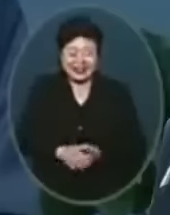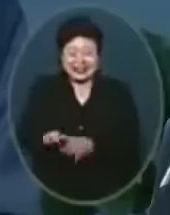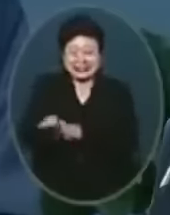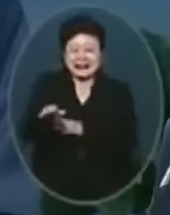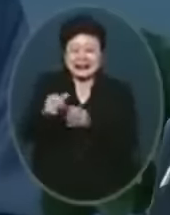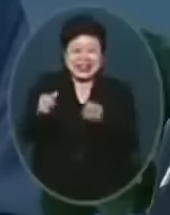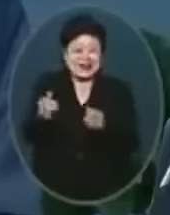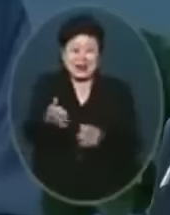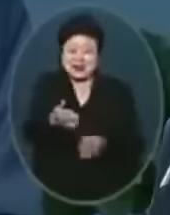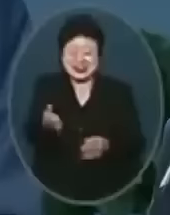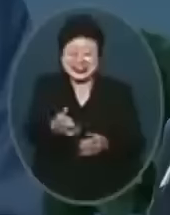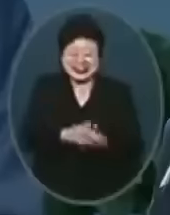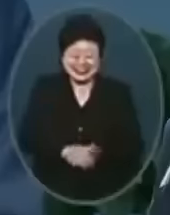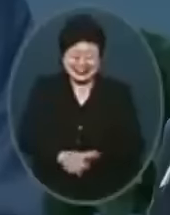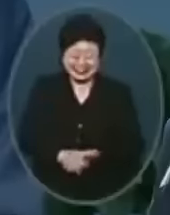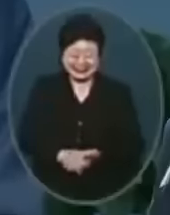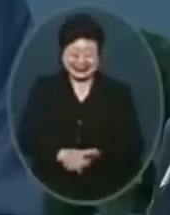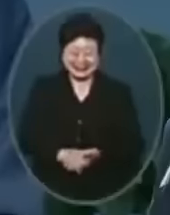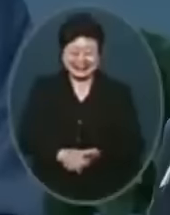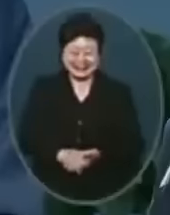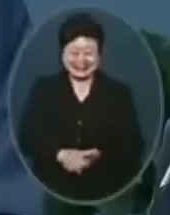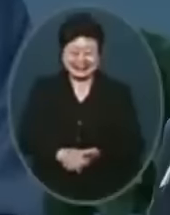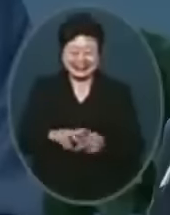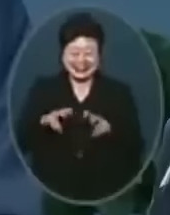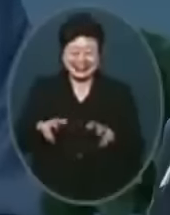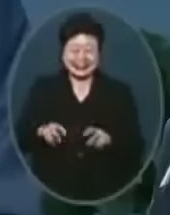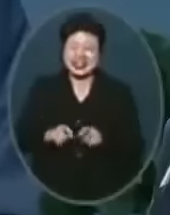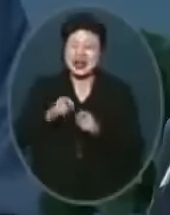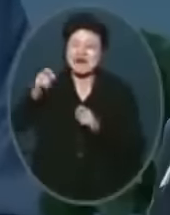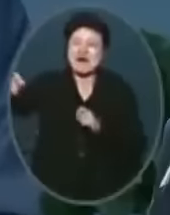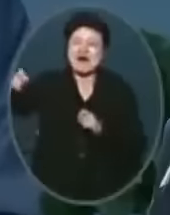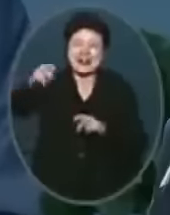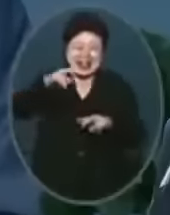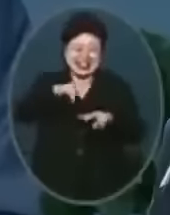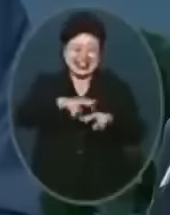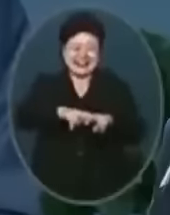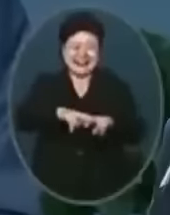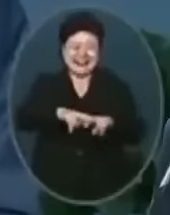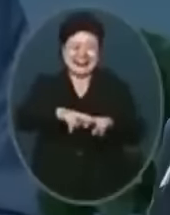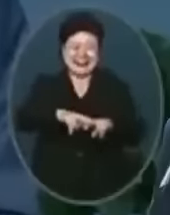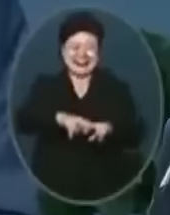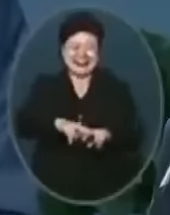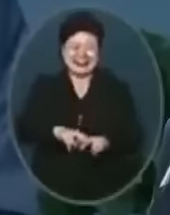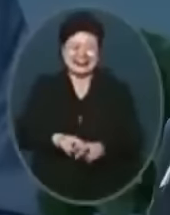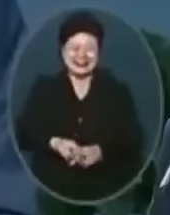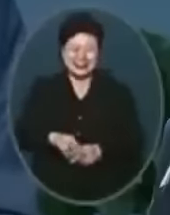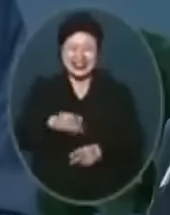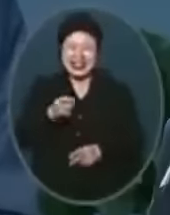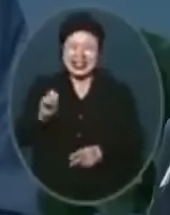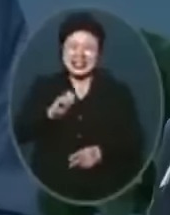촌놈들은 없습니다. 멀찌감치 앉아서